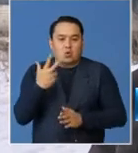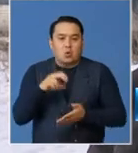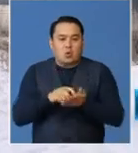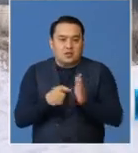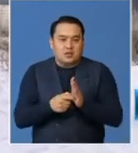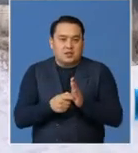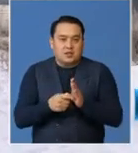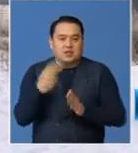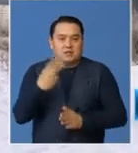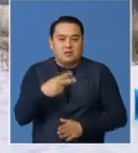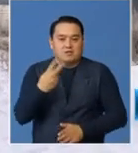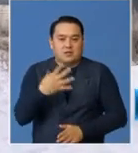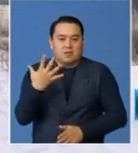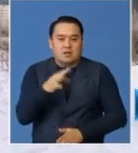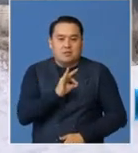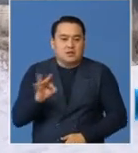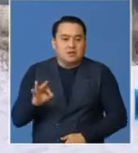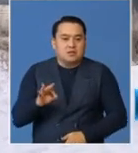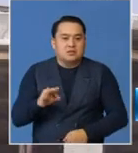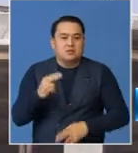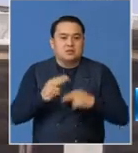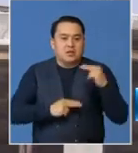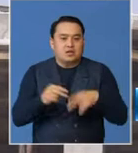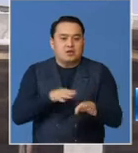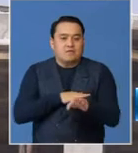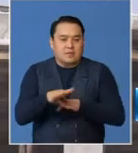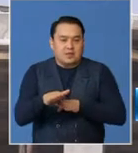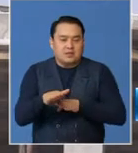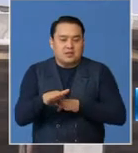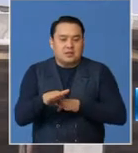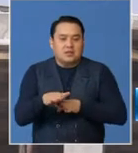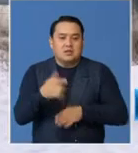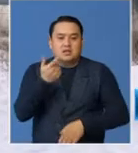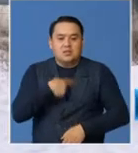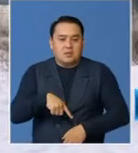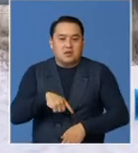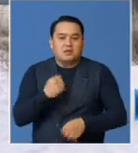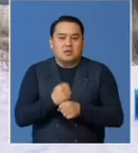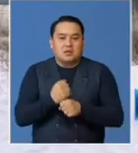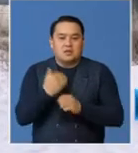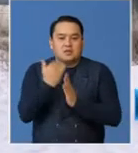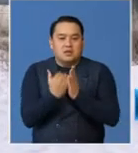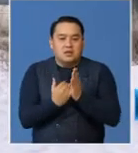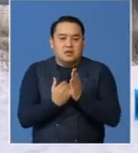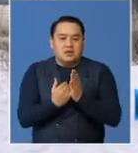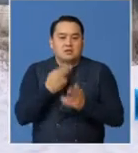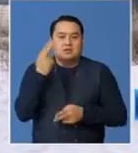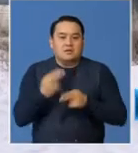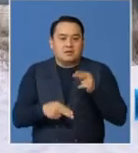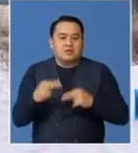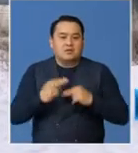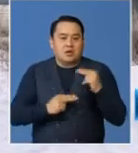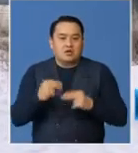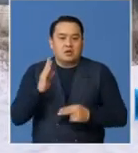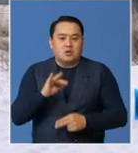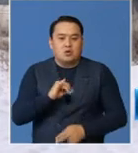трехкомнатных. 20-25% строительства уже выполнено. Мы для себя сделали график. Ожидаемое завершение строительства где-то